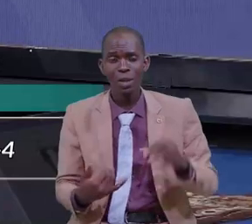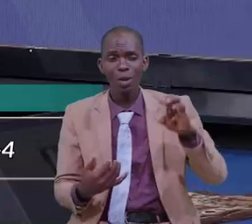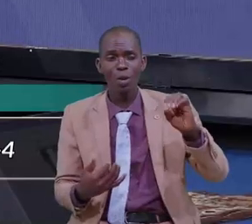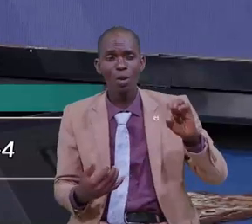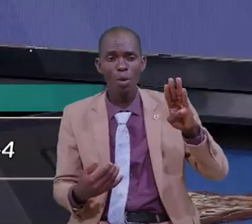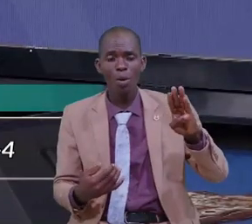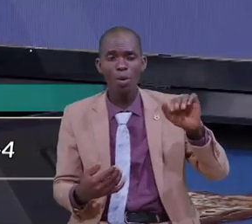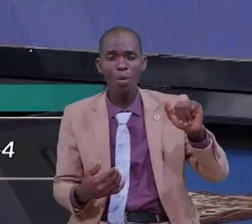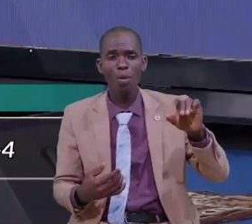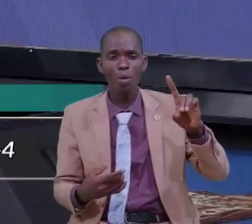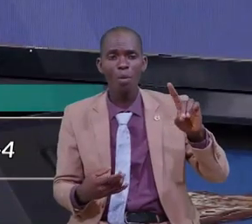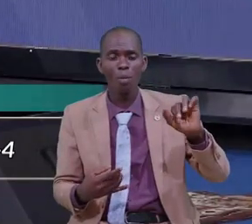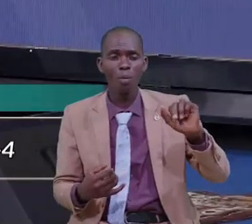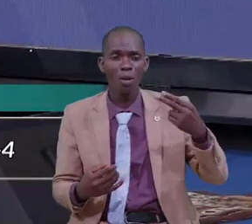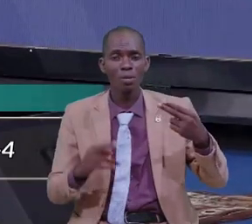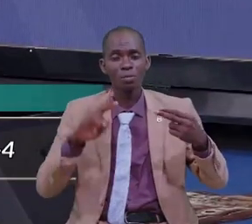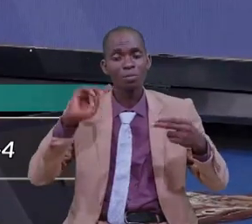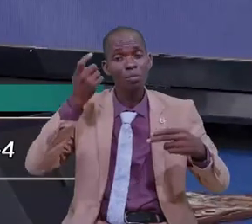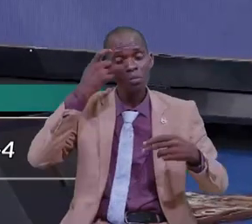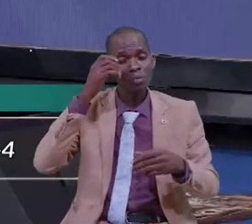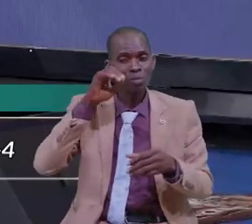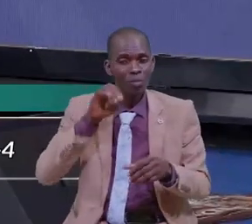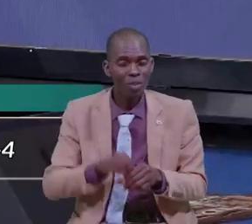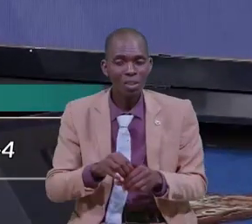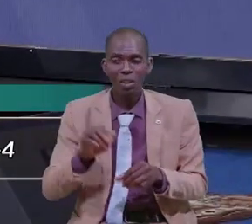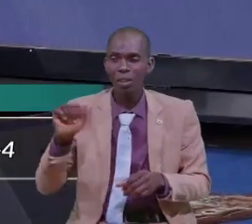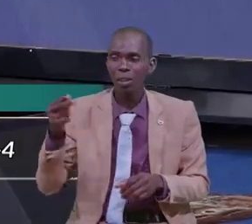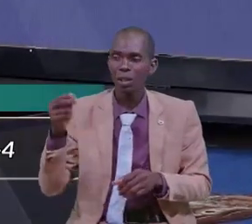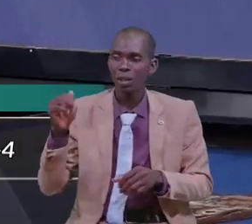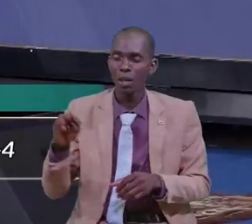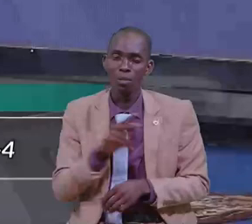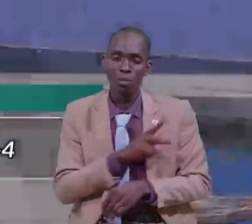dans le royaume d'Achab et de Jézabel.